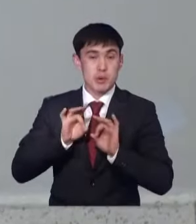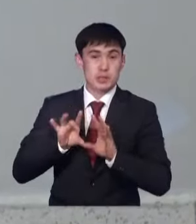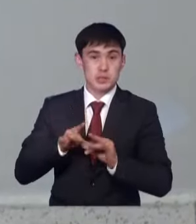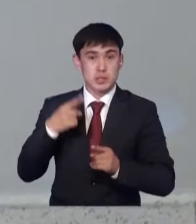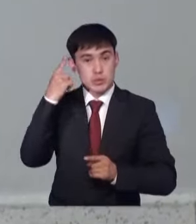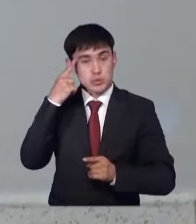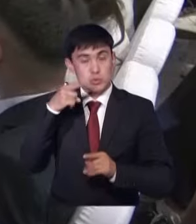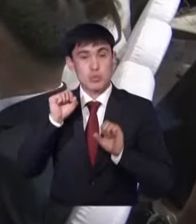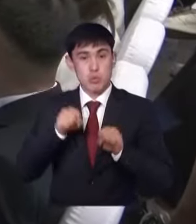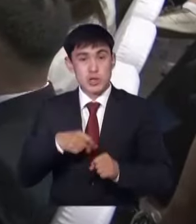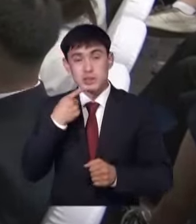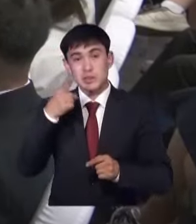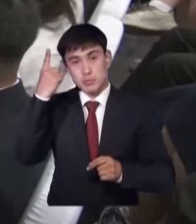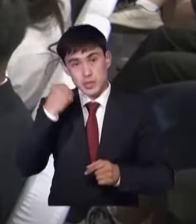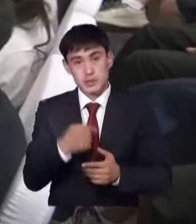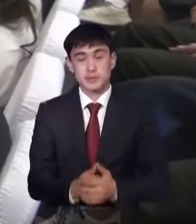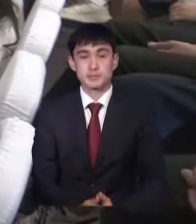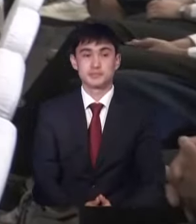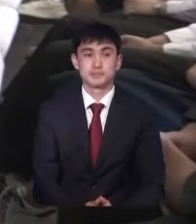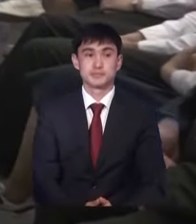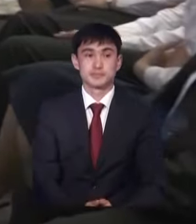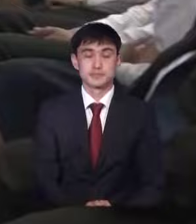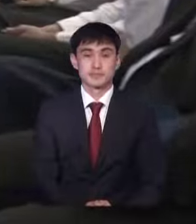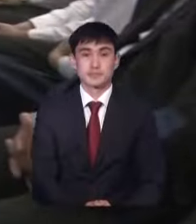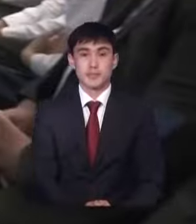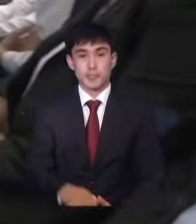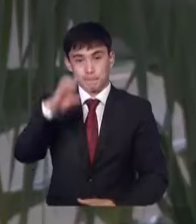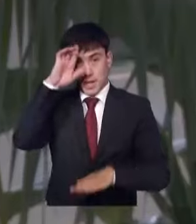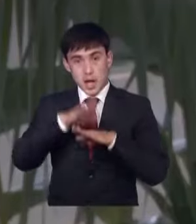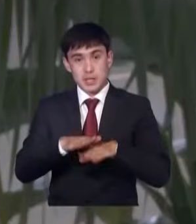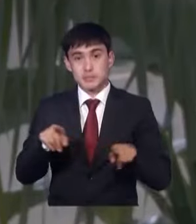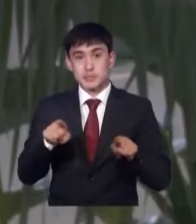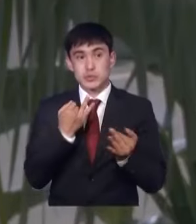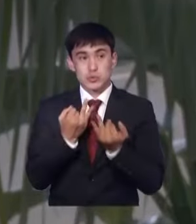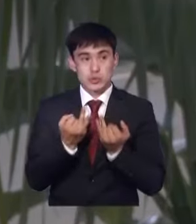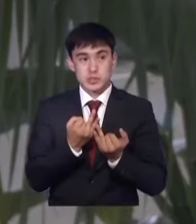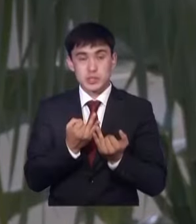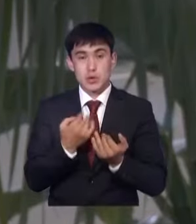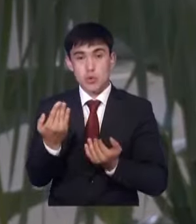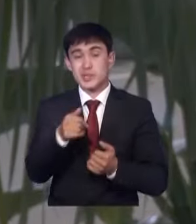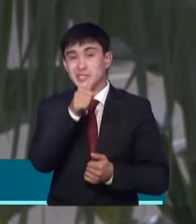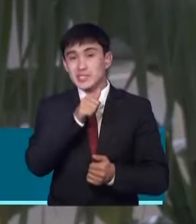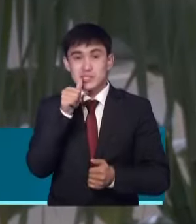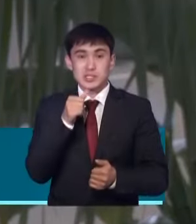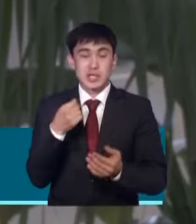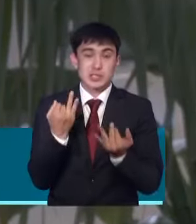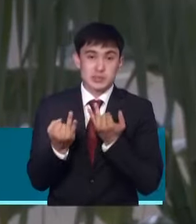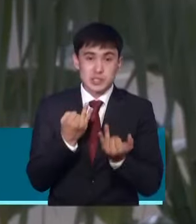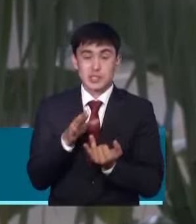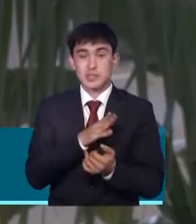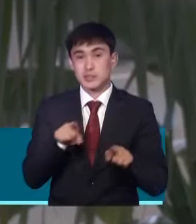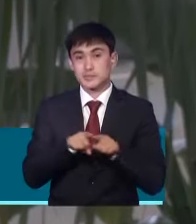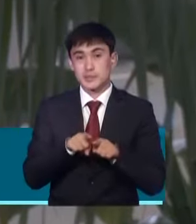ой бөлісуіне болатынын біледі. Әкіммен біз әкім секілді сөйлескен жоқ, біз кәдімгі сырласымыз секілді